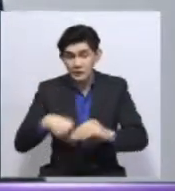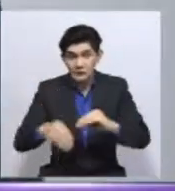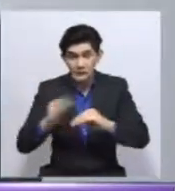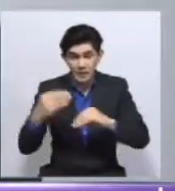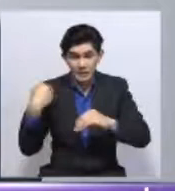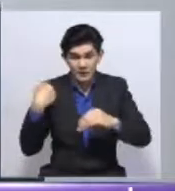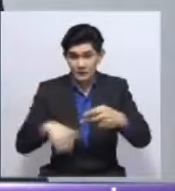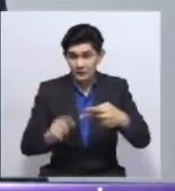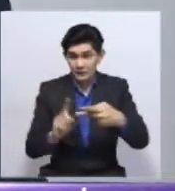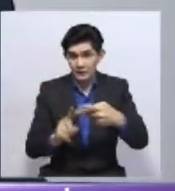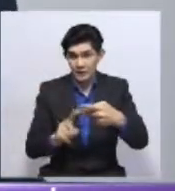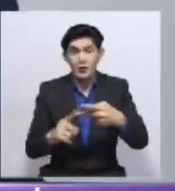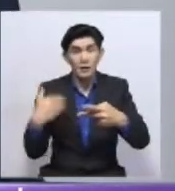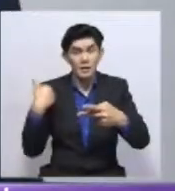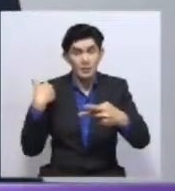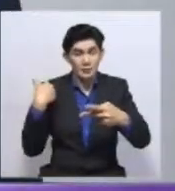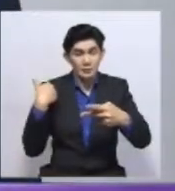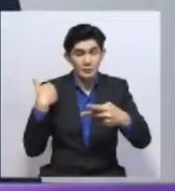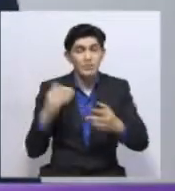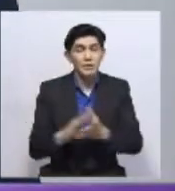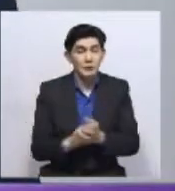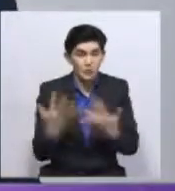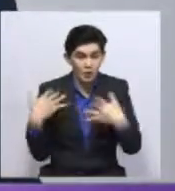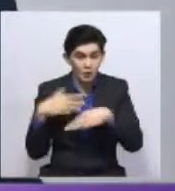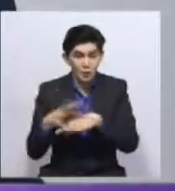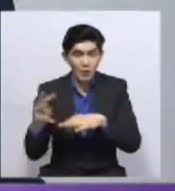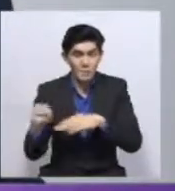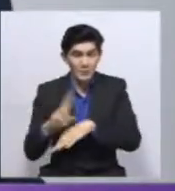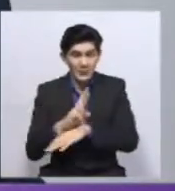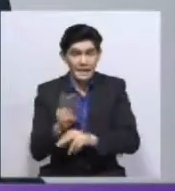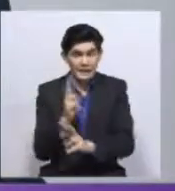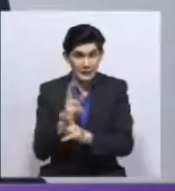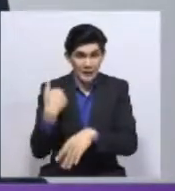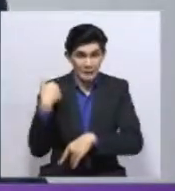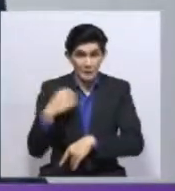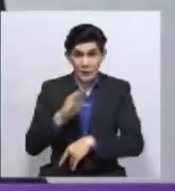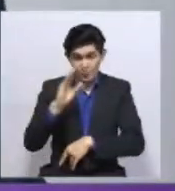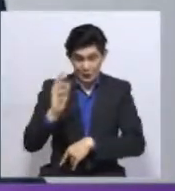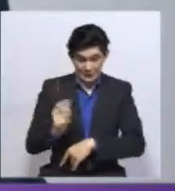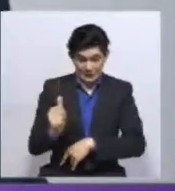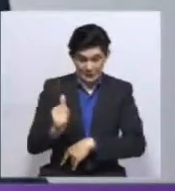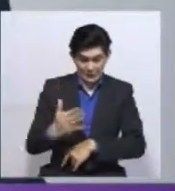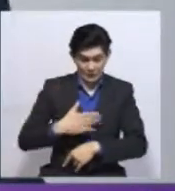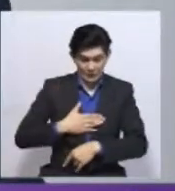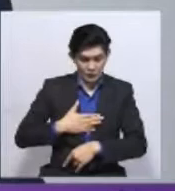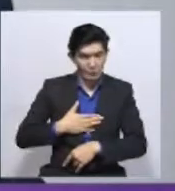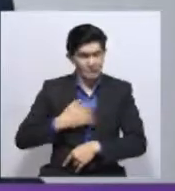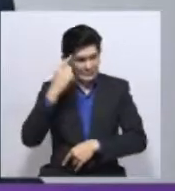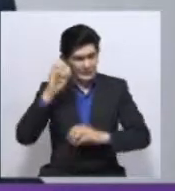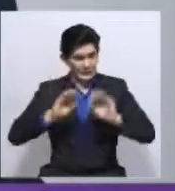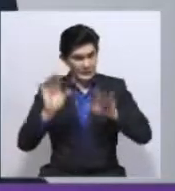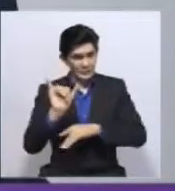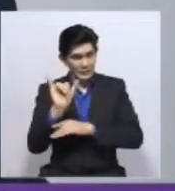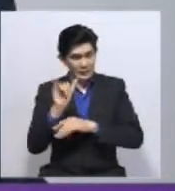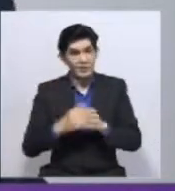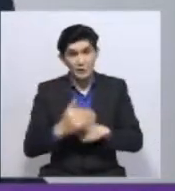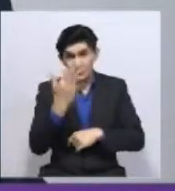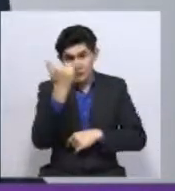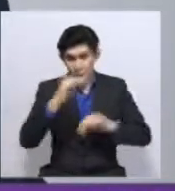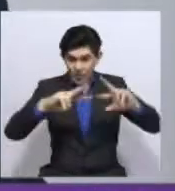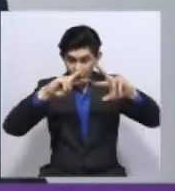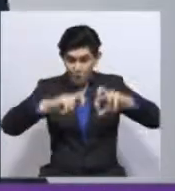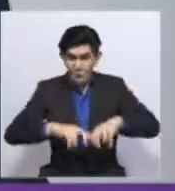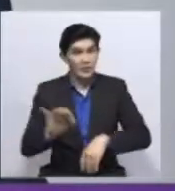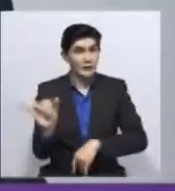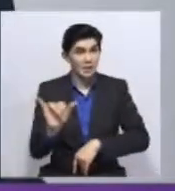แอนตี้ออกของเราเนี่ยตอนนี้มีคนเอาไปรักษาร่วมกับรักษาโรคมะเร็งคนไข้ก็บอกดีขึ้นผมยังไม่เคลมเพราะยังไม่มีผลทางการศึกษ